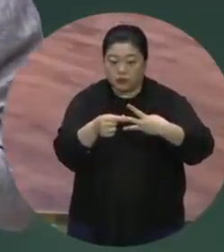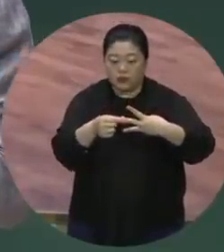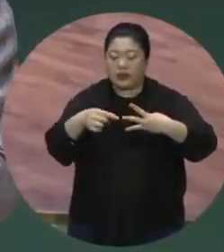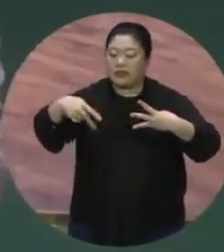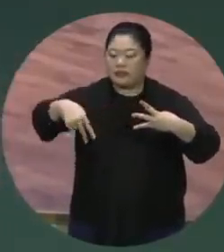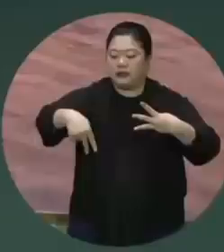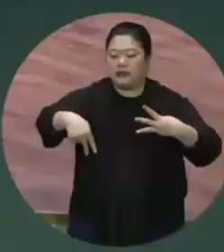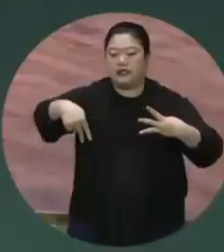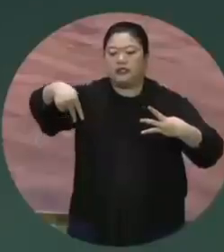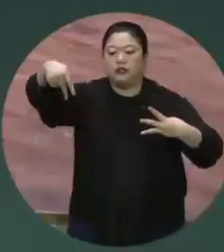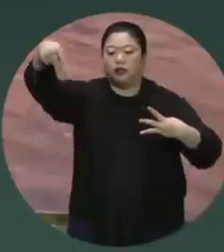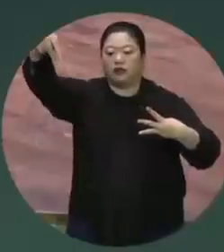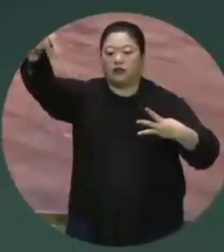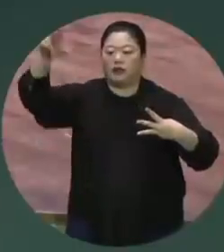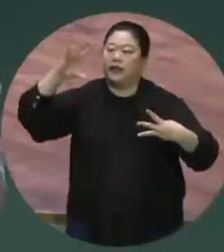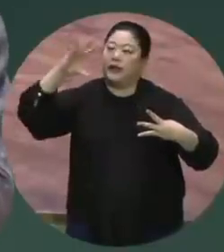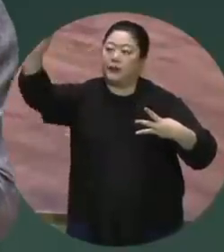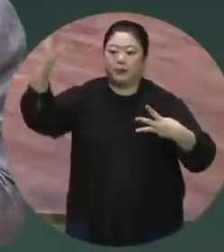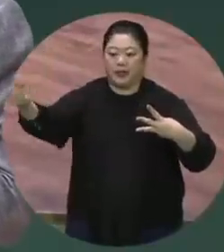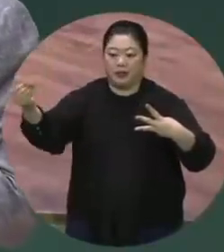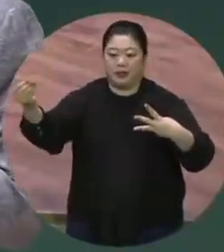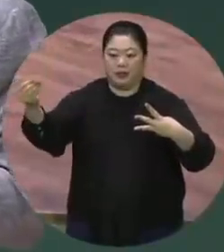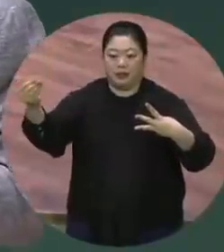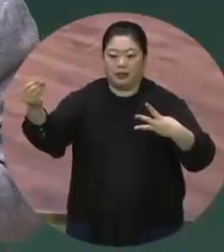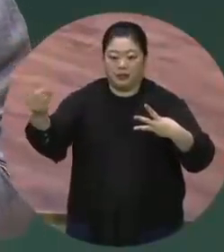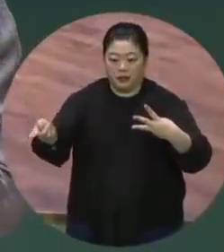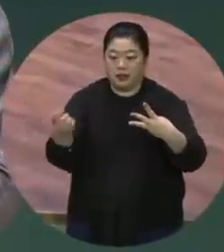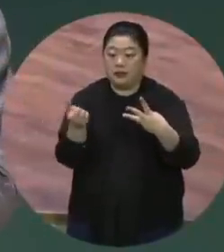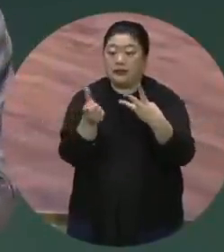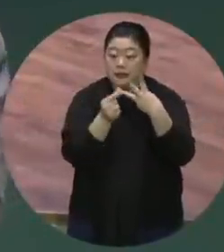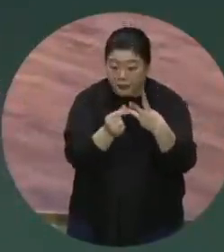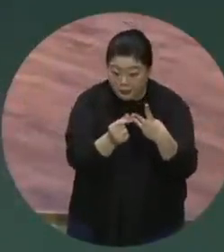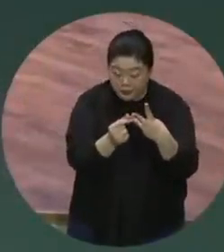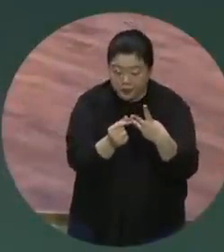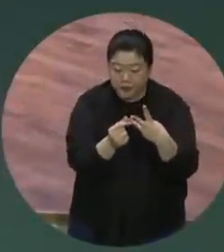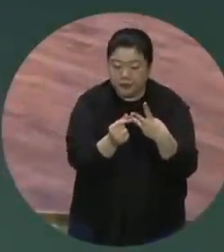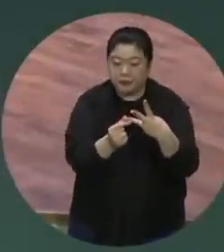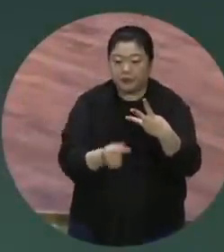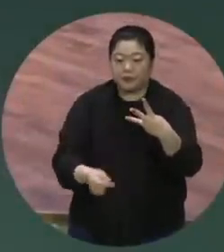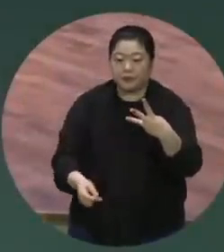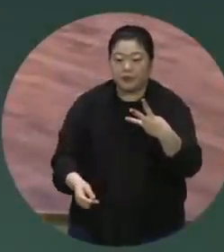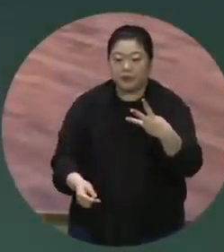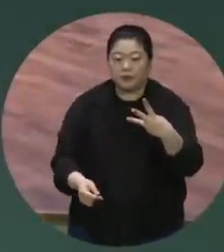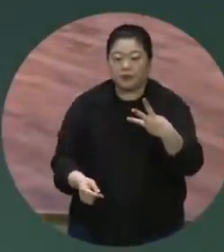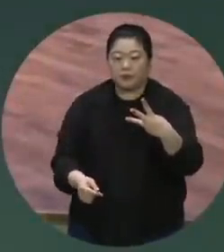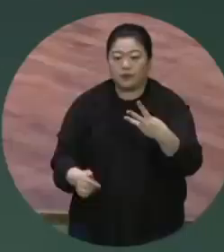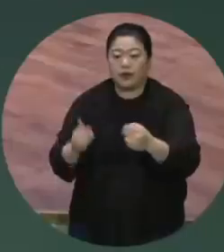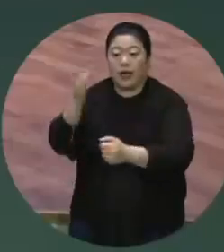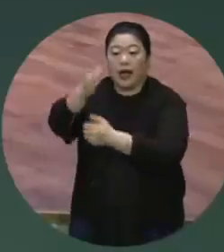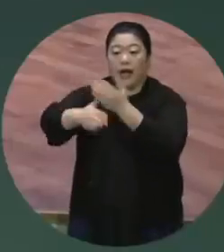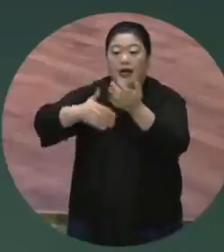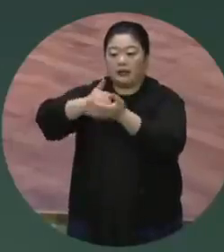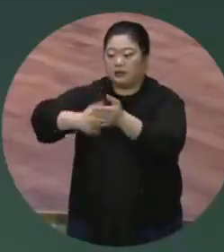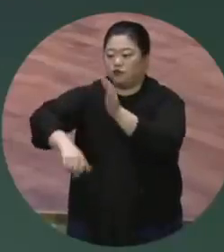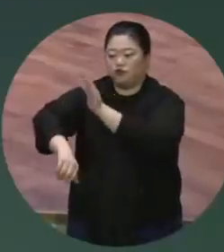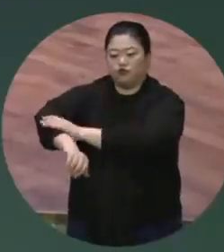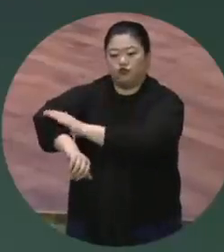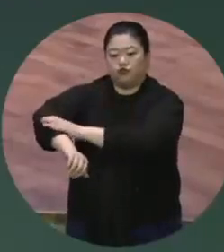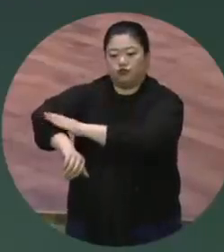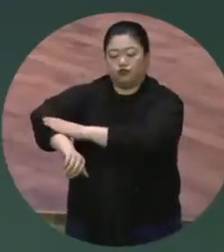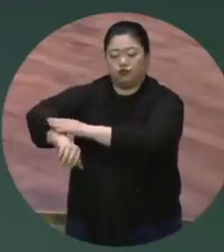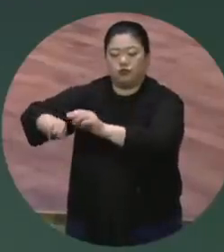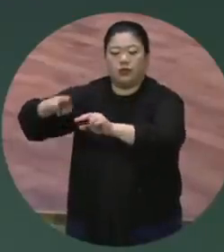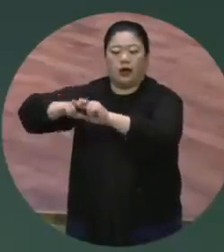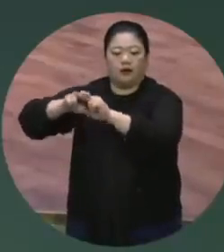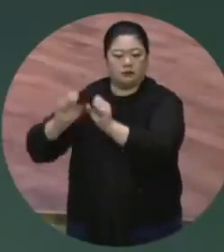성천하셨어. 그리고 이제 성천하시니 뭐합니까? 절대 하나님 보좌 이 보좌의